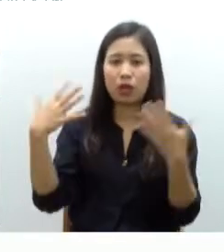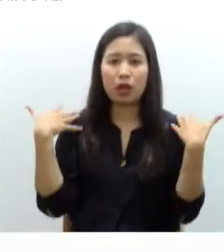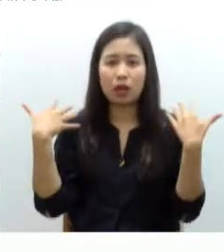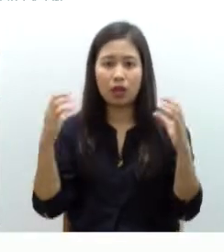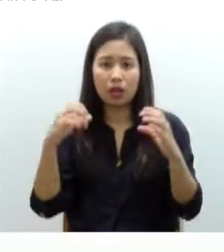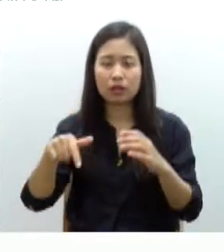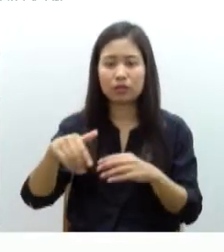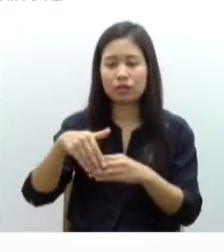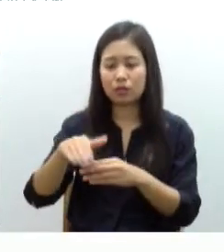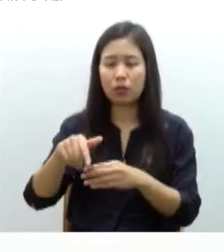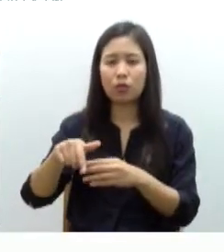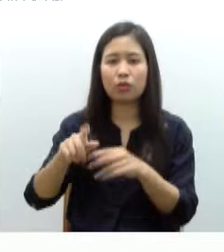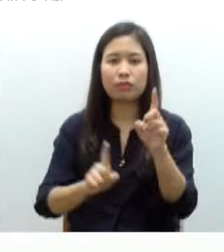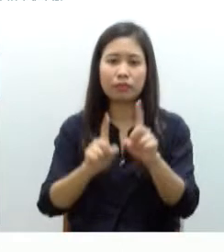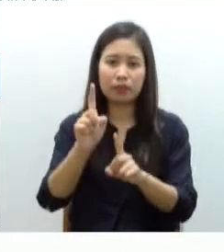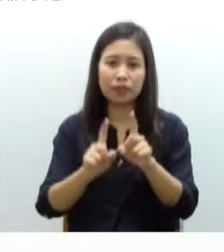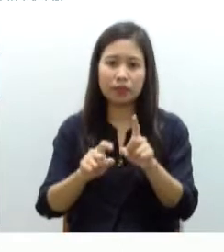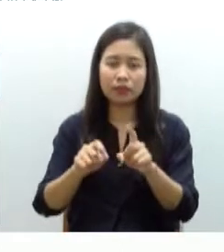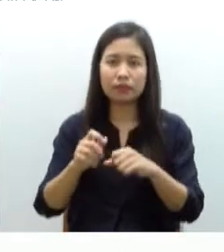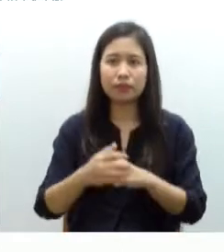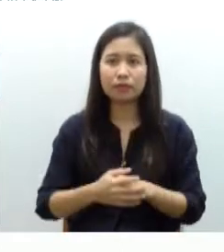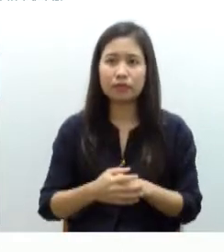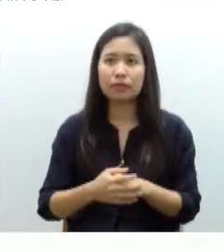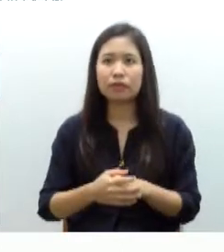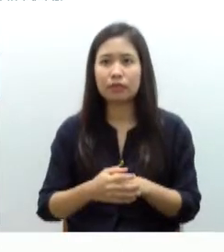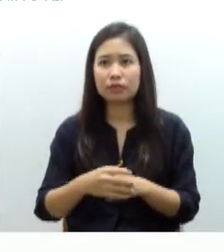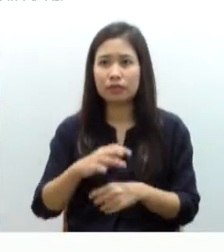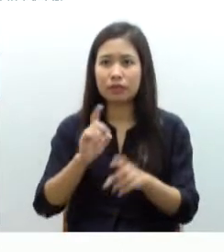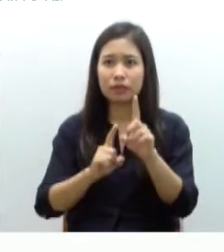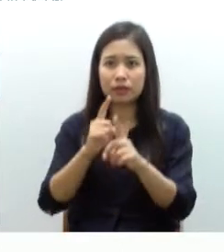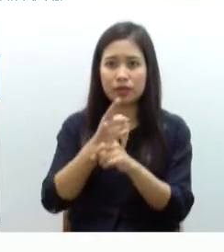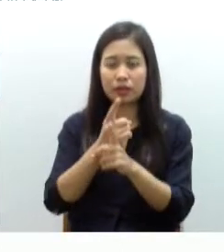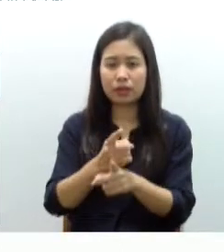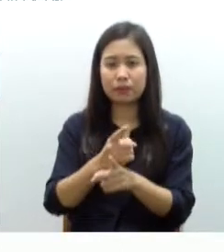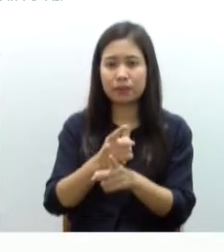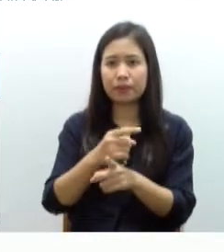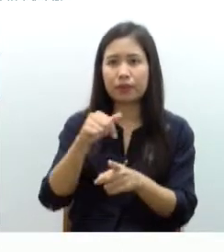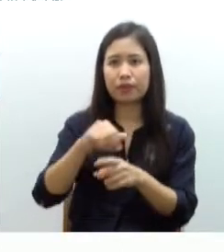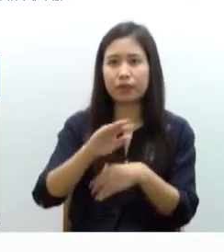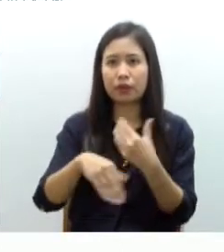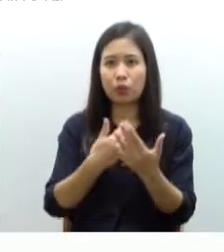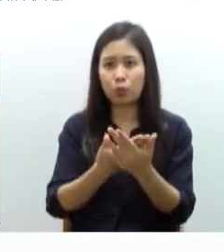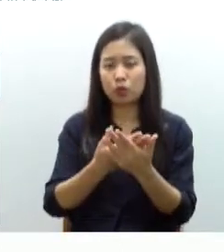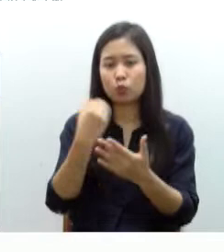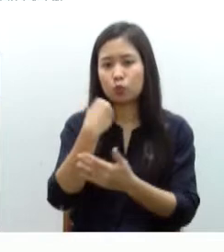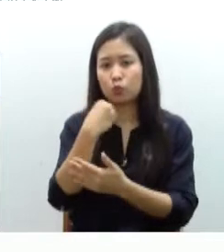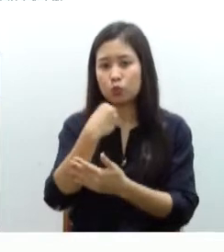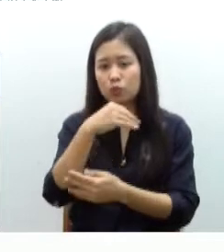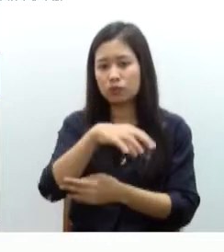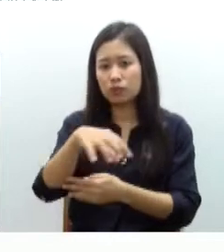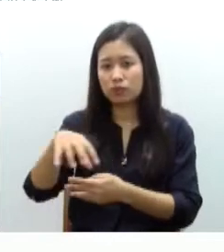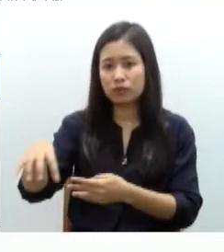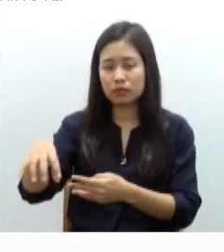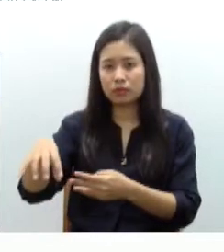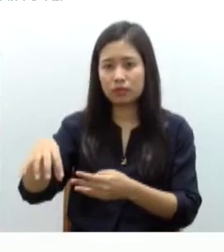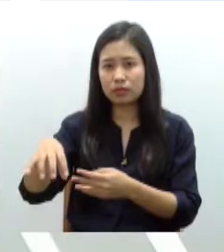นโหนดในการประเมินคือถ้ามันมีโหนดคือหน่วยวิเคราะห์ในการประเมินนะซึ่งโหนดเนี่ยจะต้องใช้หน่